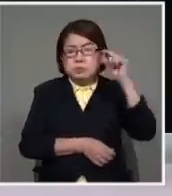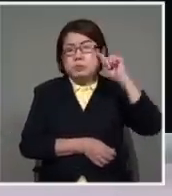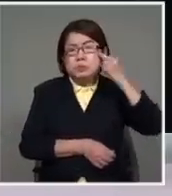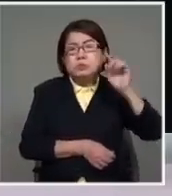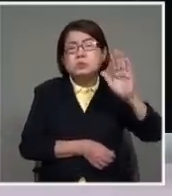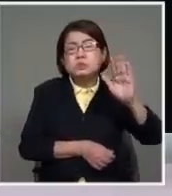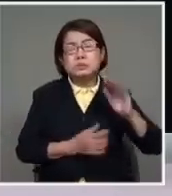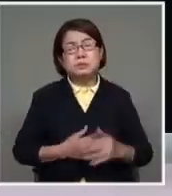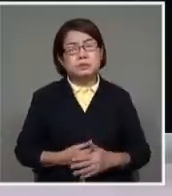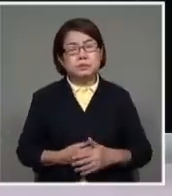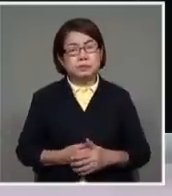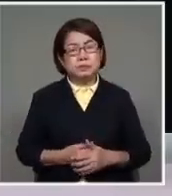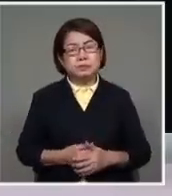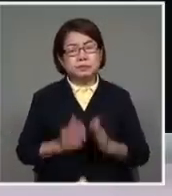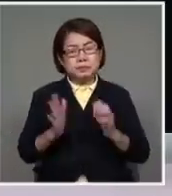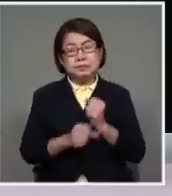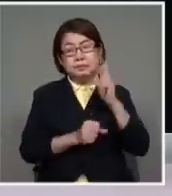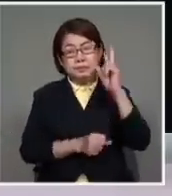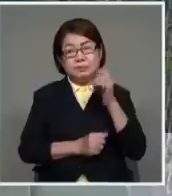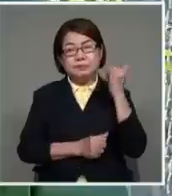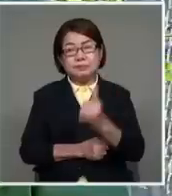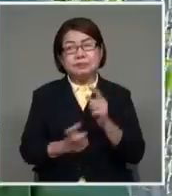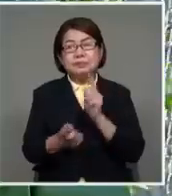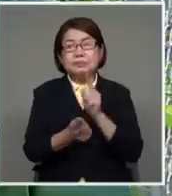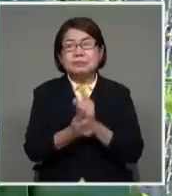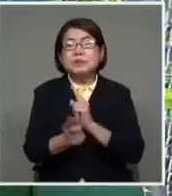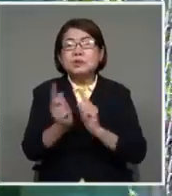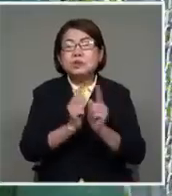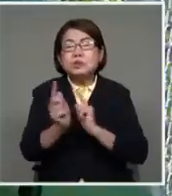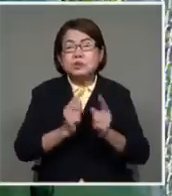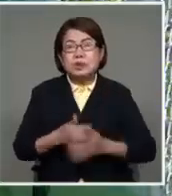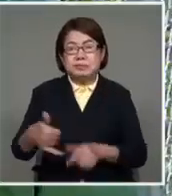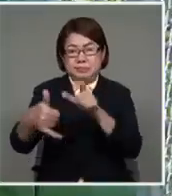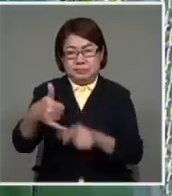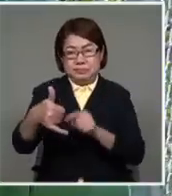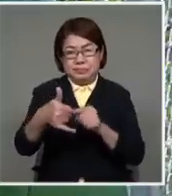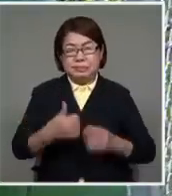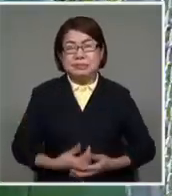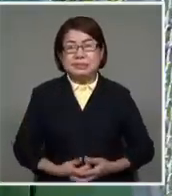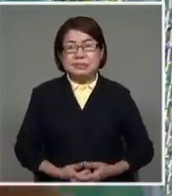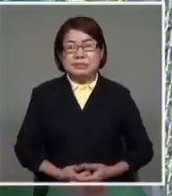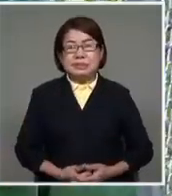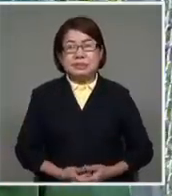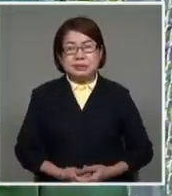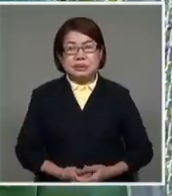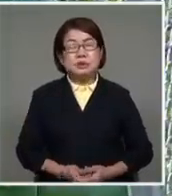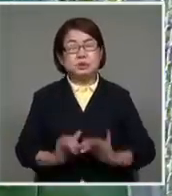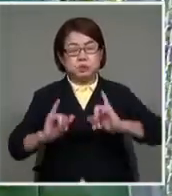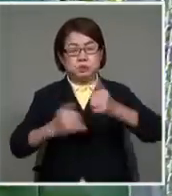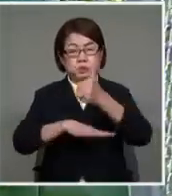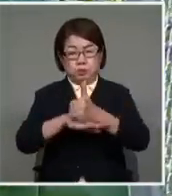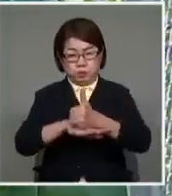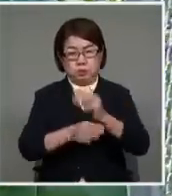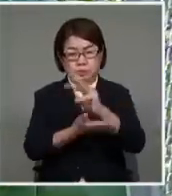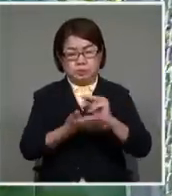นั่นเองนะครับผู้สื่อข่าวของเราลงพื้นที่นะครับไปสัมภาษณ์ท่านนี้ครับนายเอ็ดวินเจวิกผู้ก่อตั้งมูลนิธิ